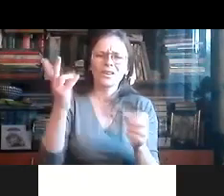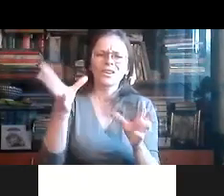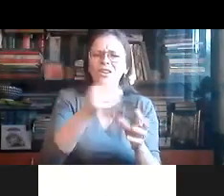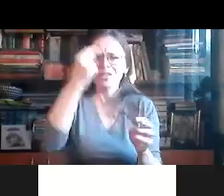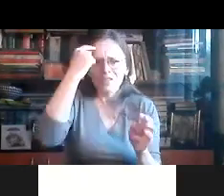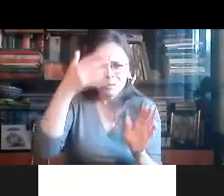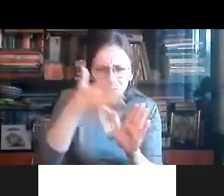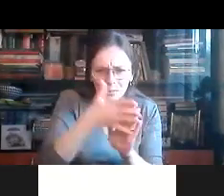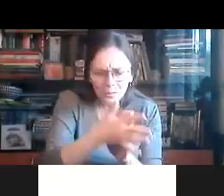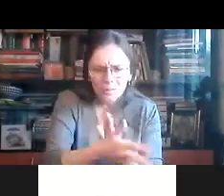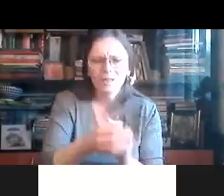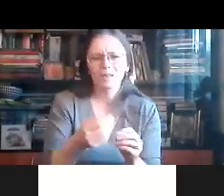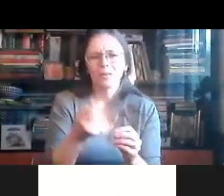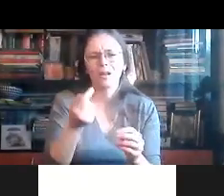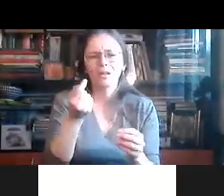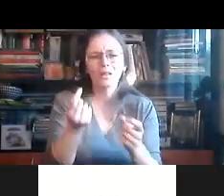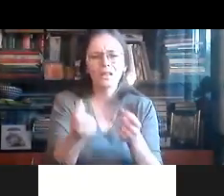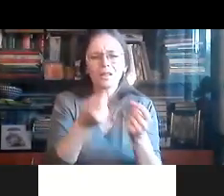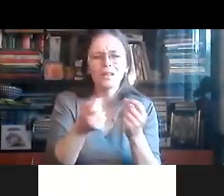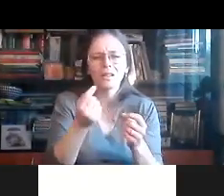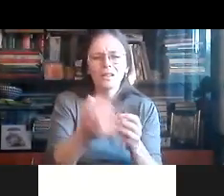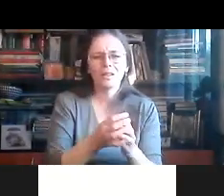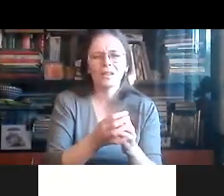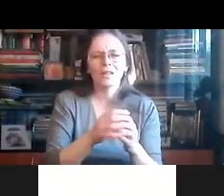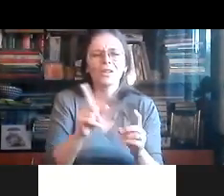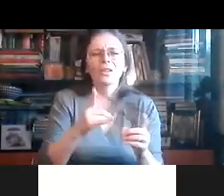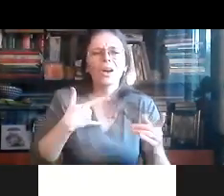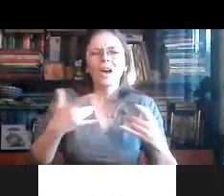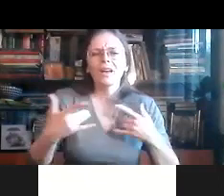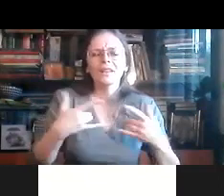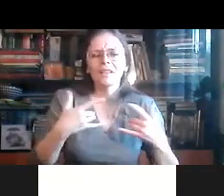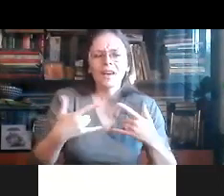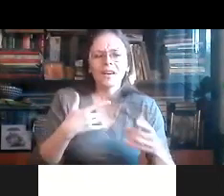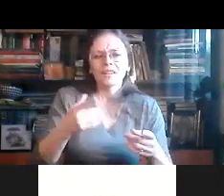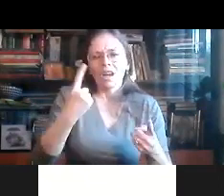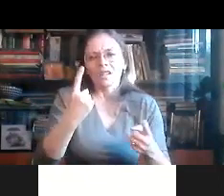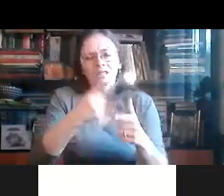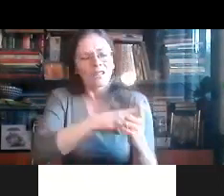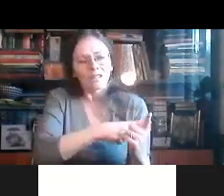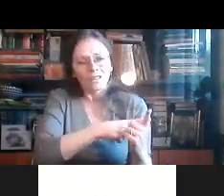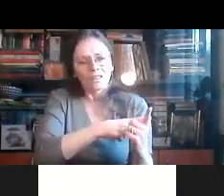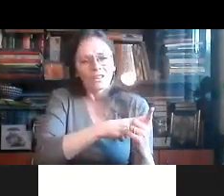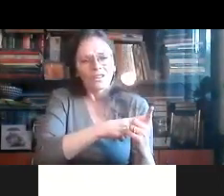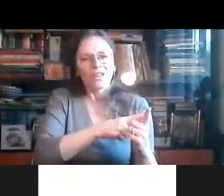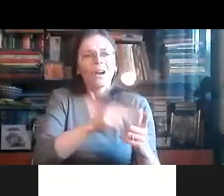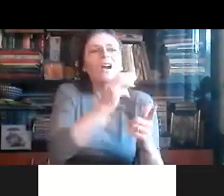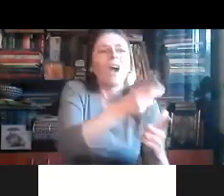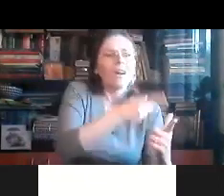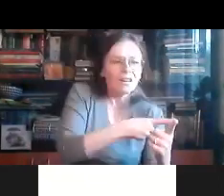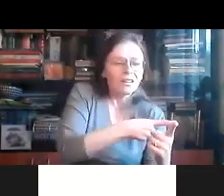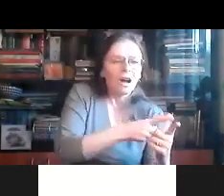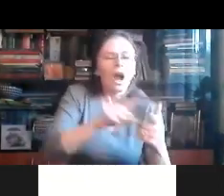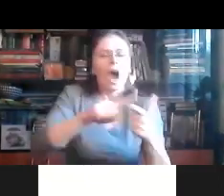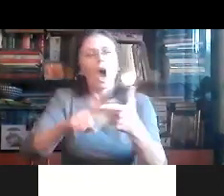что театр — это не, как бы с одной стороны как, и с другой стороны что. Вот это для меня гармония, что и как, всегда является